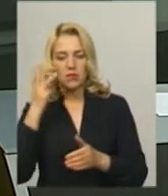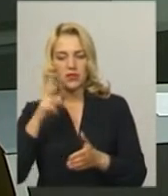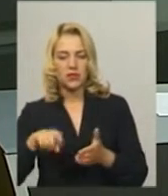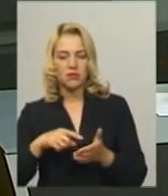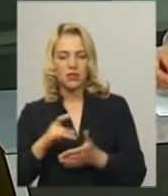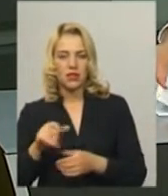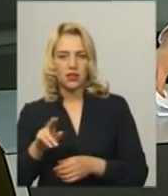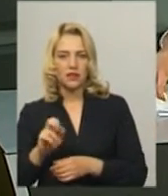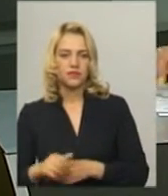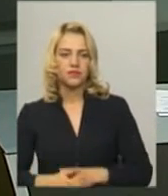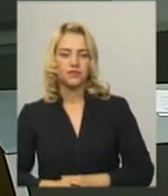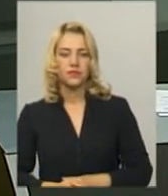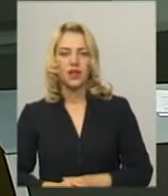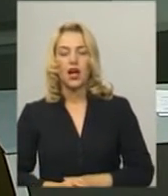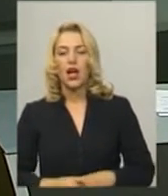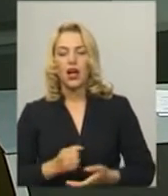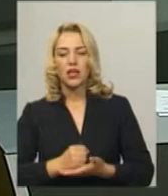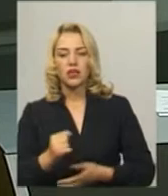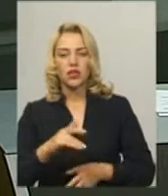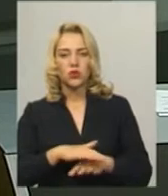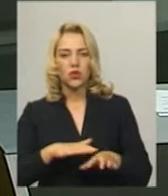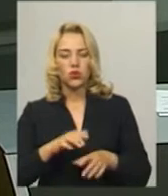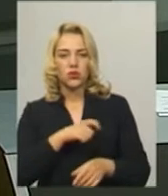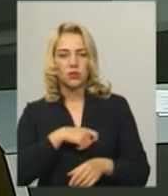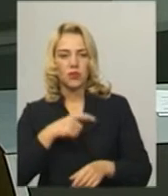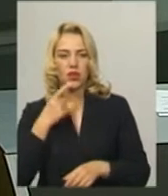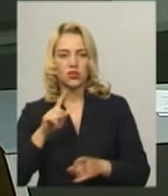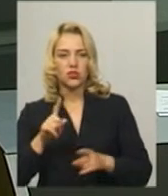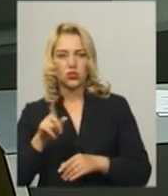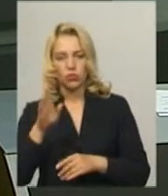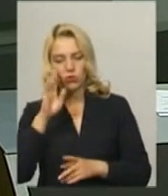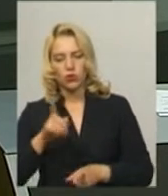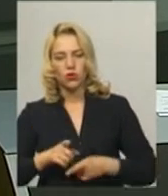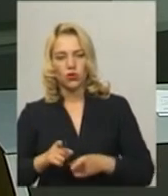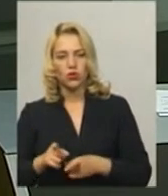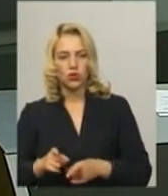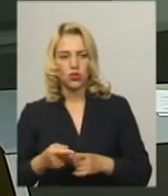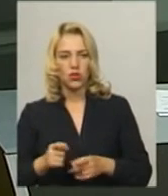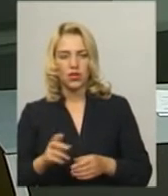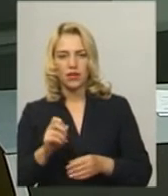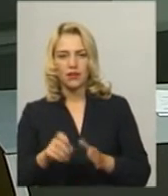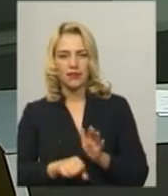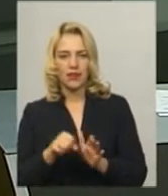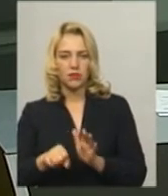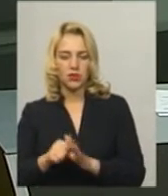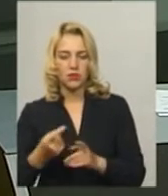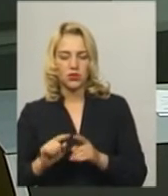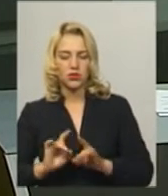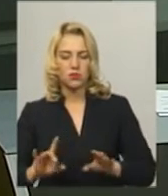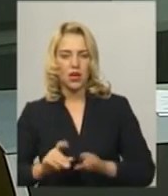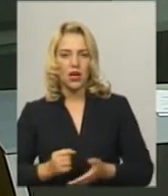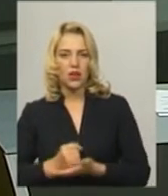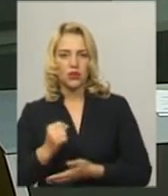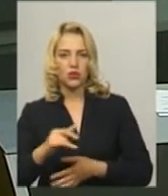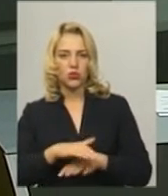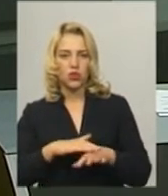Торкало. Кандидат у народні депутати каже, що йому погрожували вихідці з кримінального світу. Про це розповів кандидат